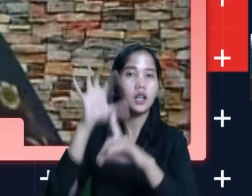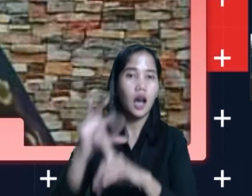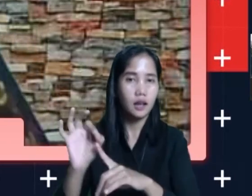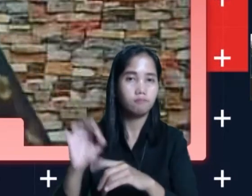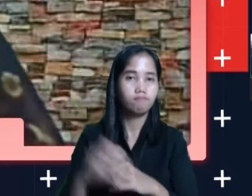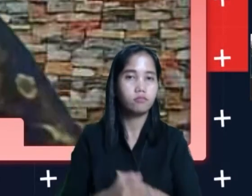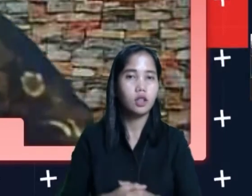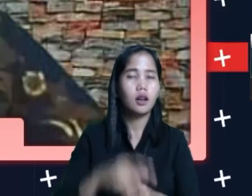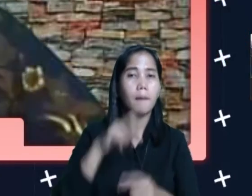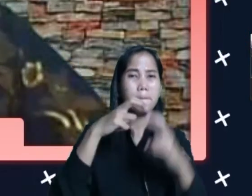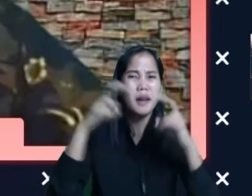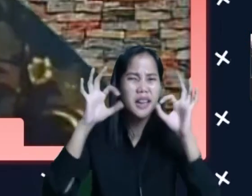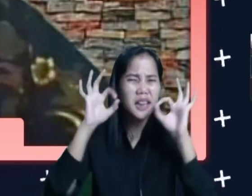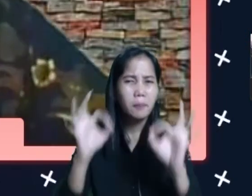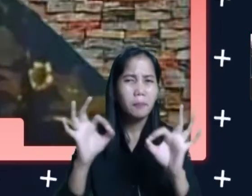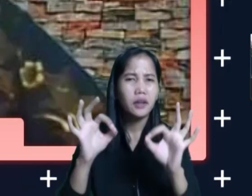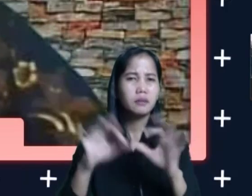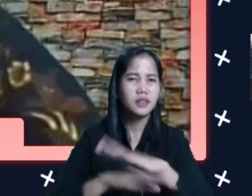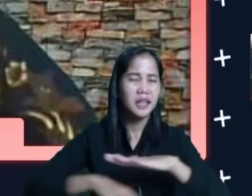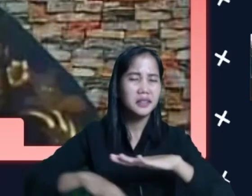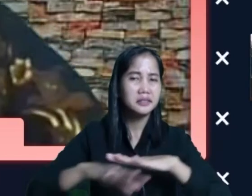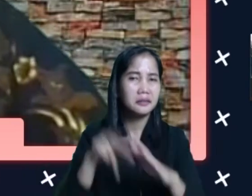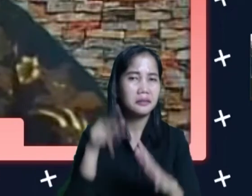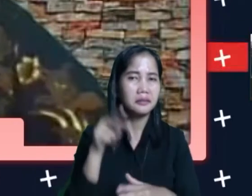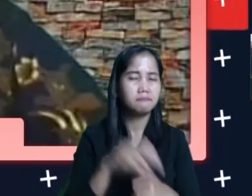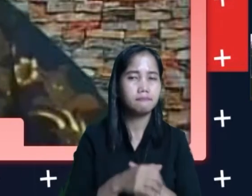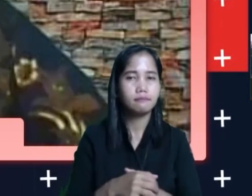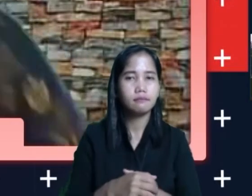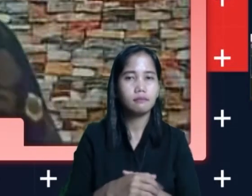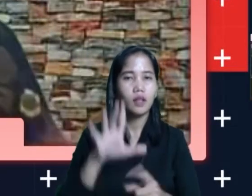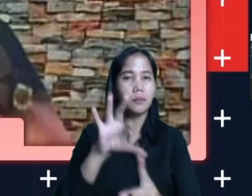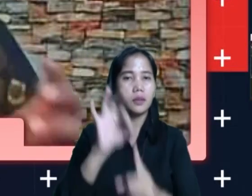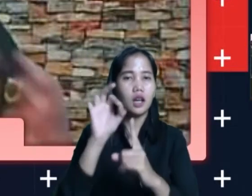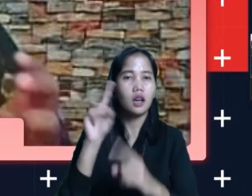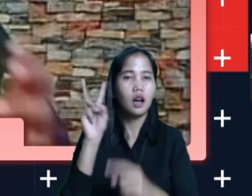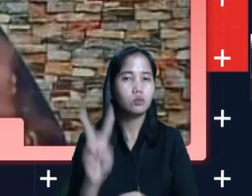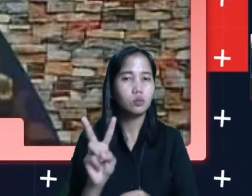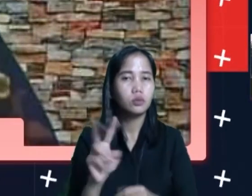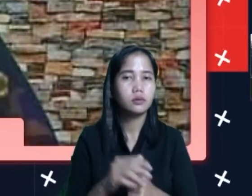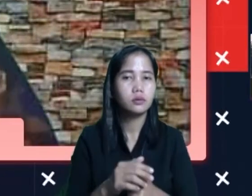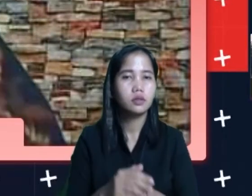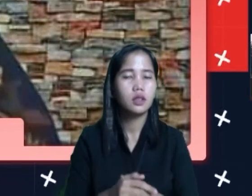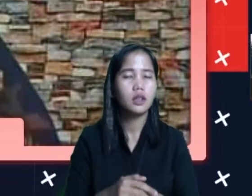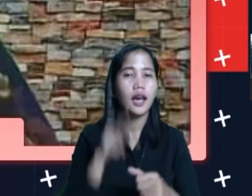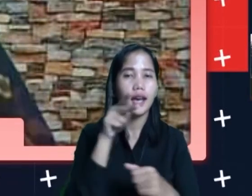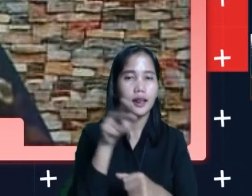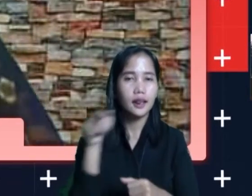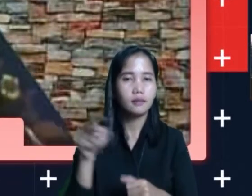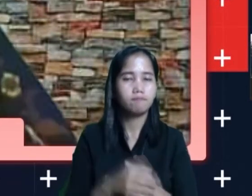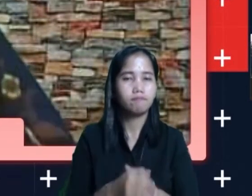ayat 8, 9 dan 10. Apakah A, B atau C? Mungkin saya sederhanakan pilihannya. Yang A,